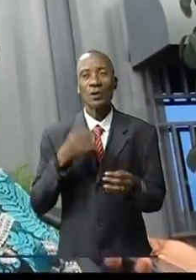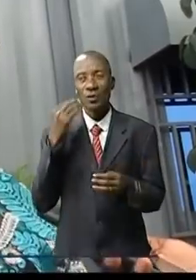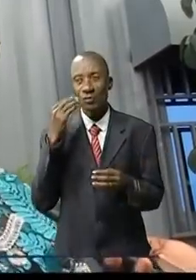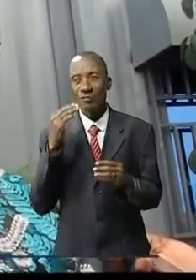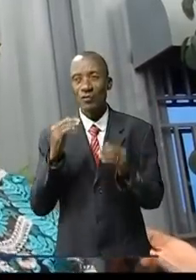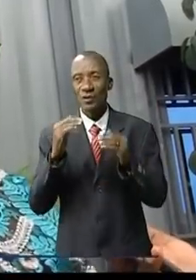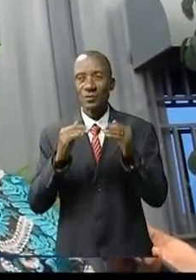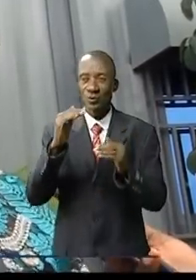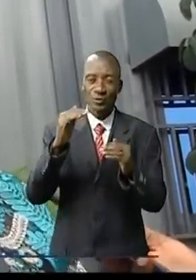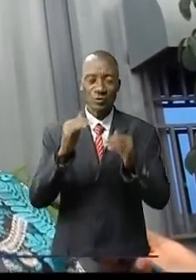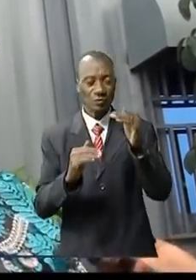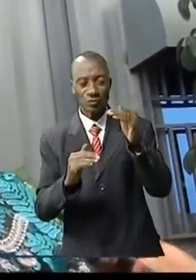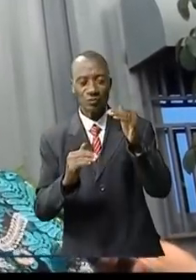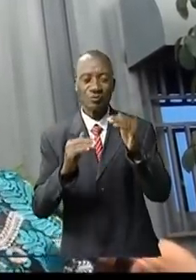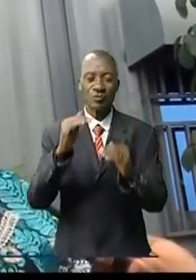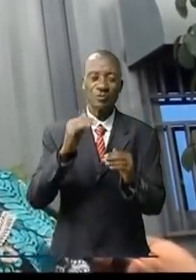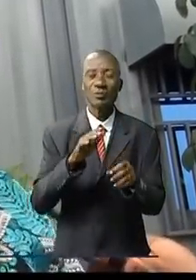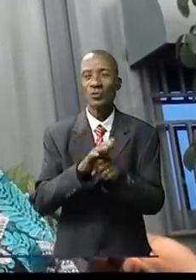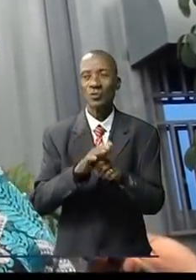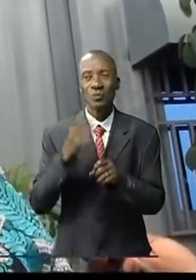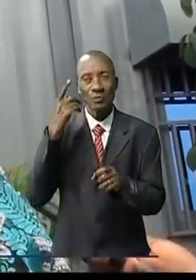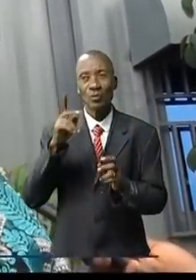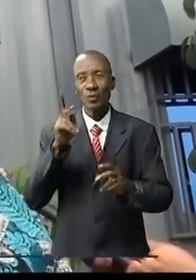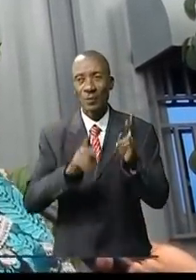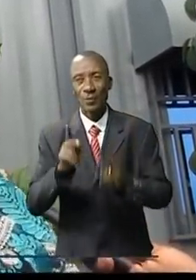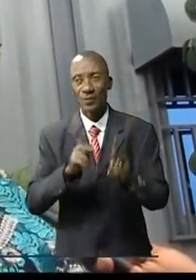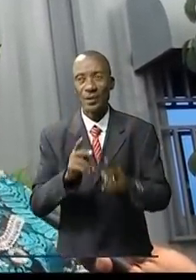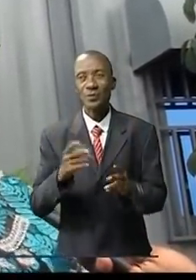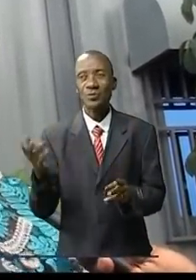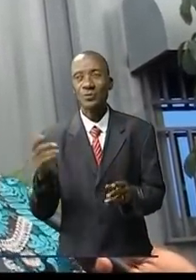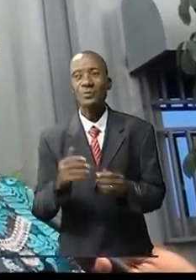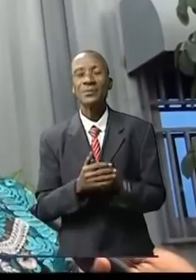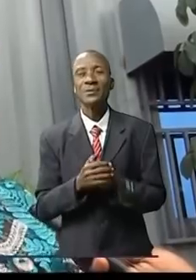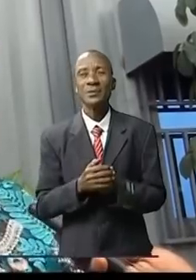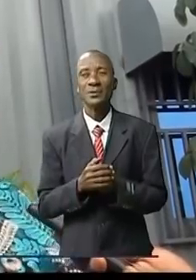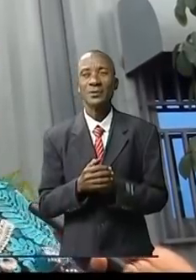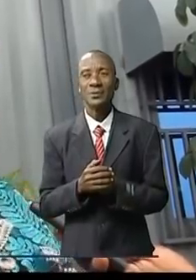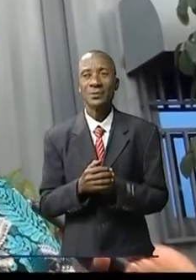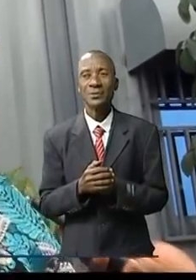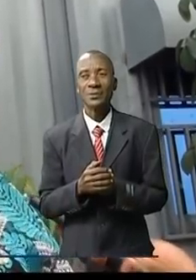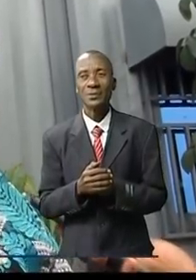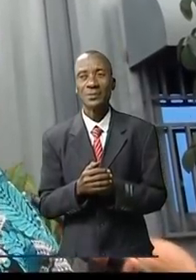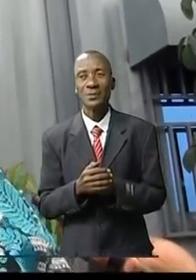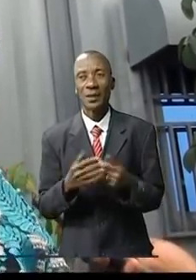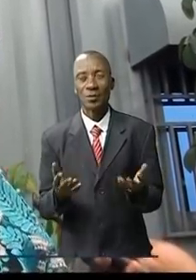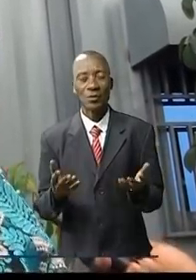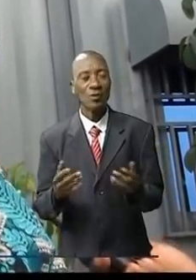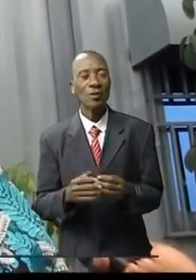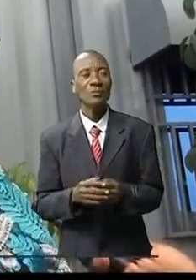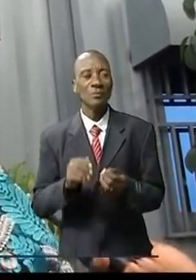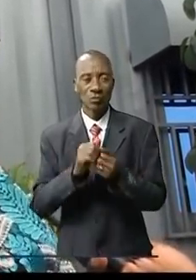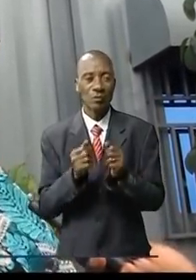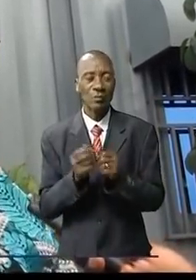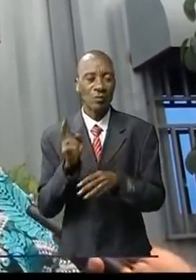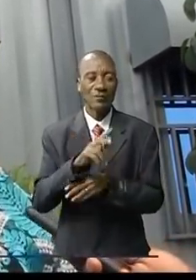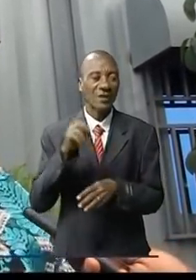ces populations cibles par rapport au projet, dont les jeunes et les adolescents, les victimes et survivants des violences sexuelles, et les